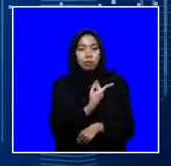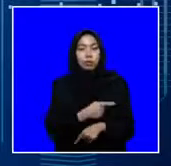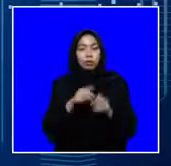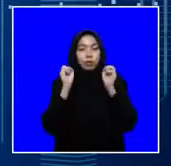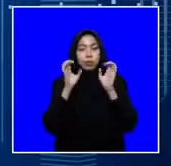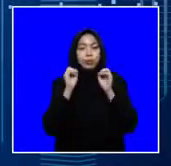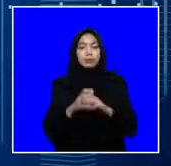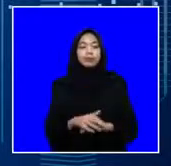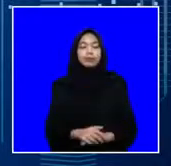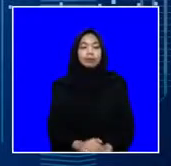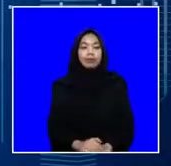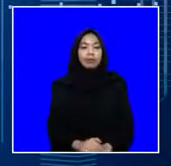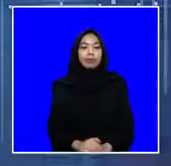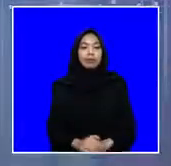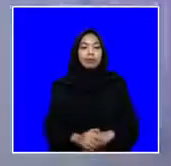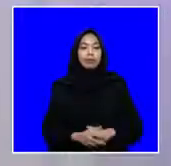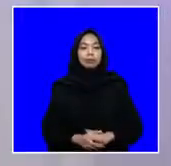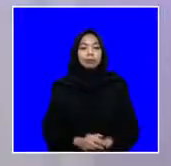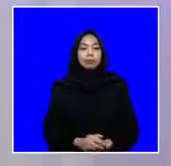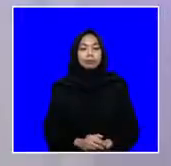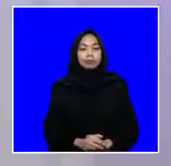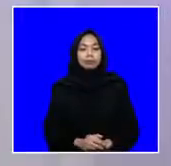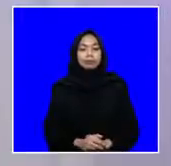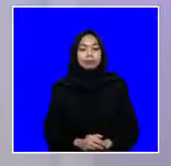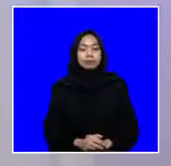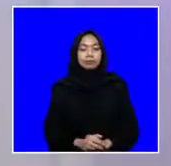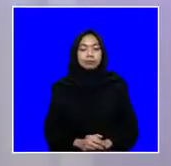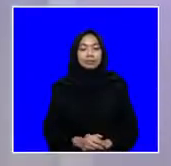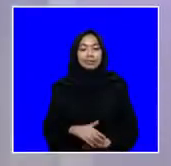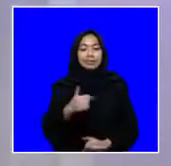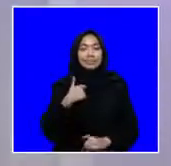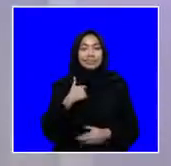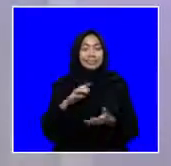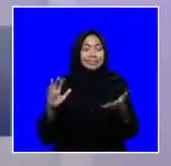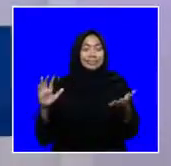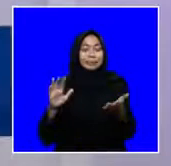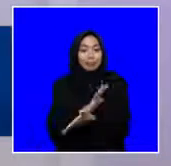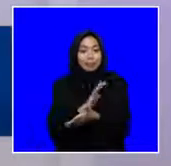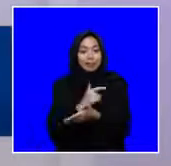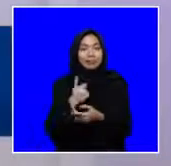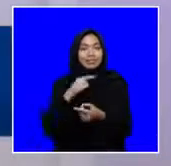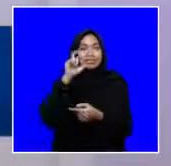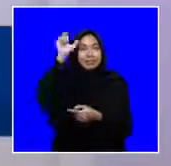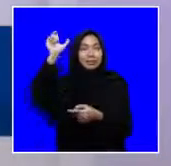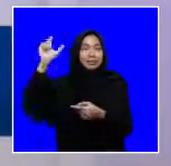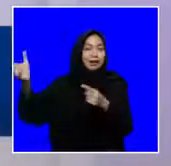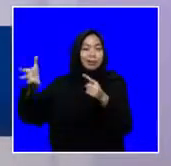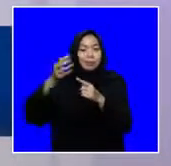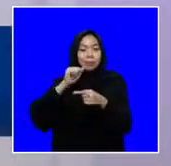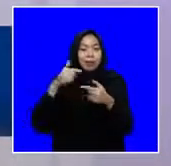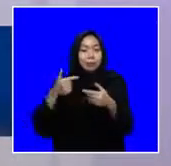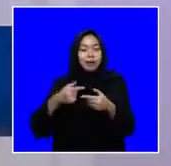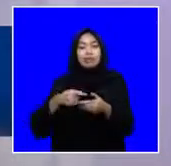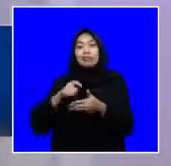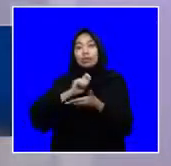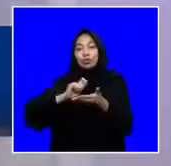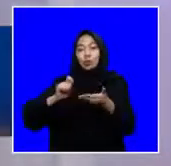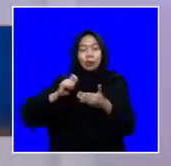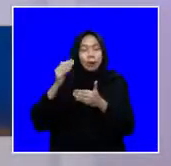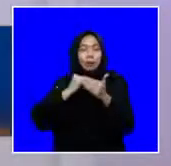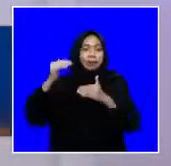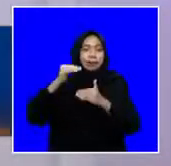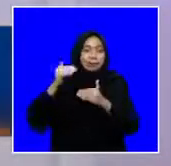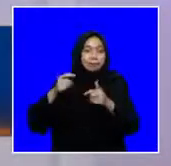warahmatullahi wabarakatuh. Saya mendapatkan kesempatan bisa menggapai cita-cita melanjutkan pendidikan ke jenjang yang lebih